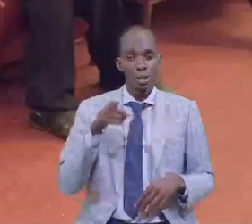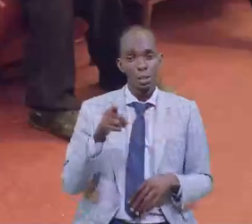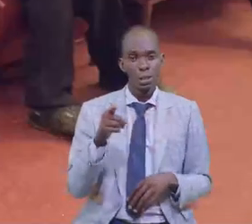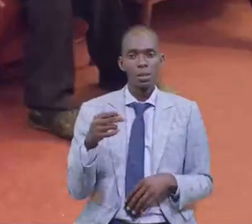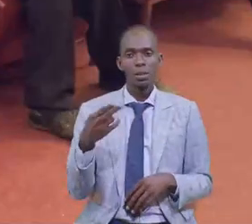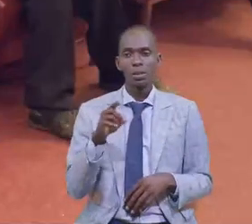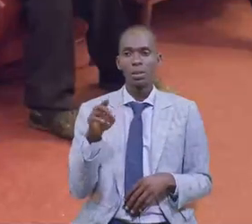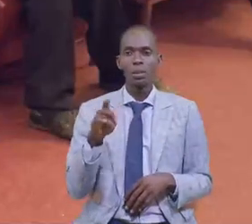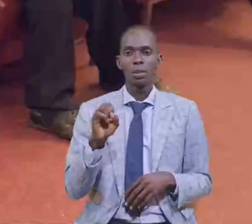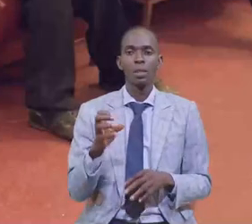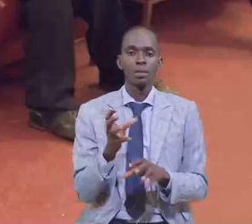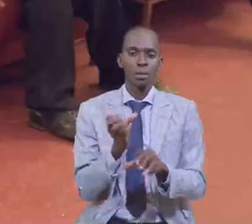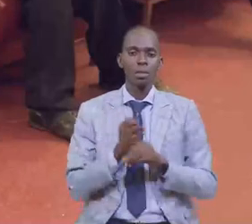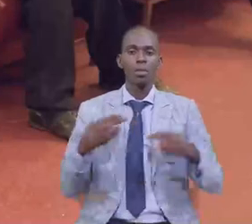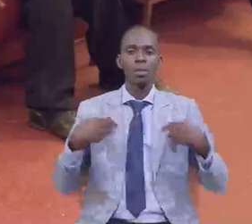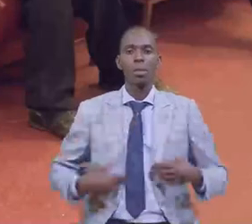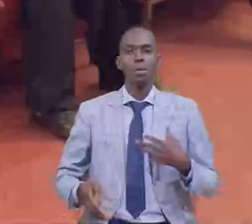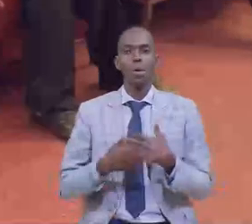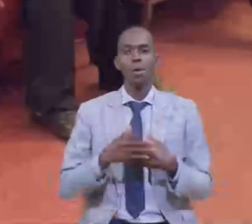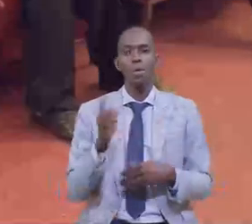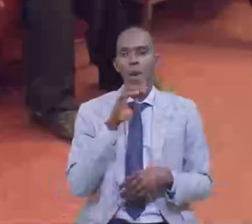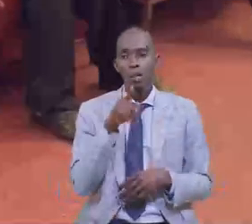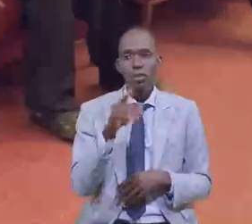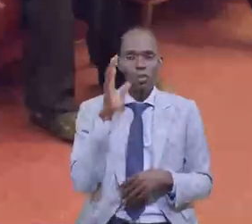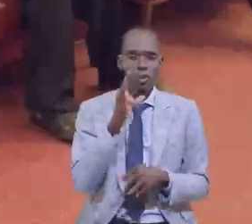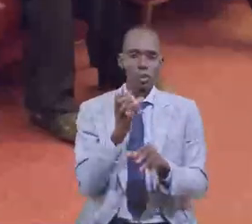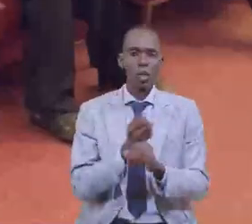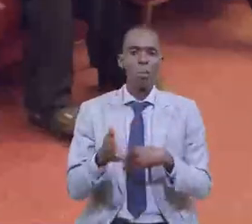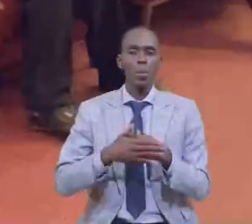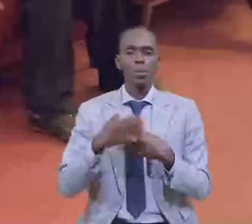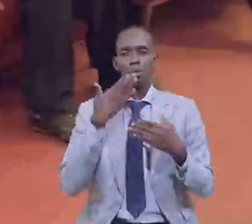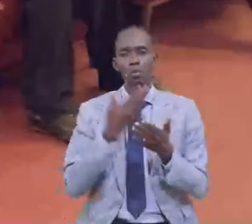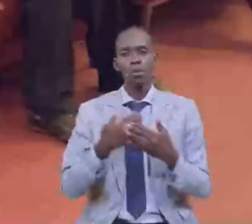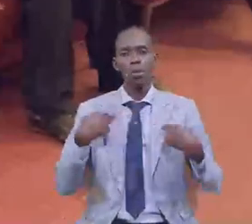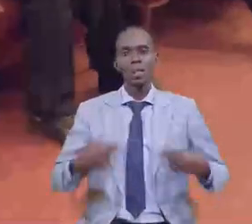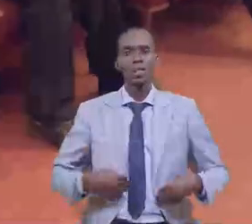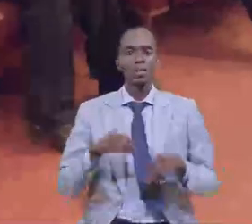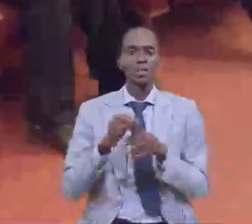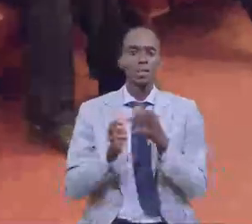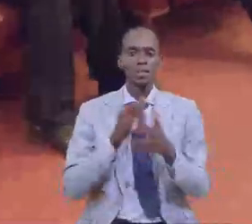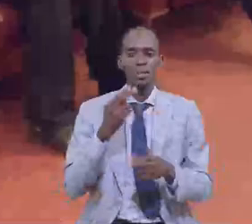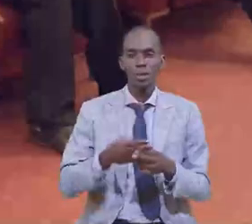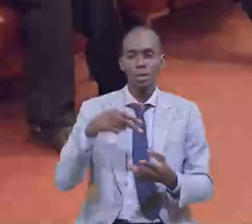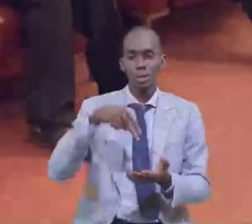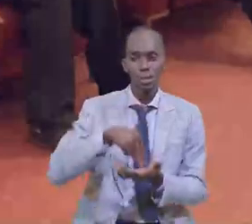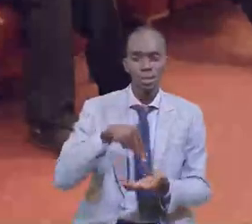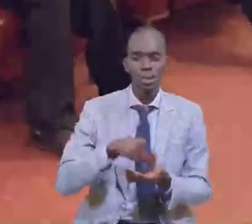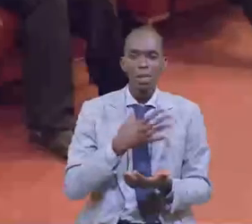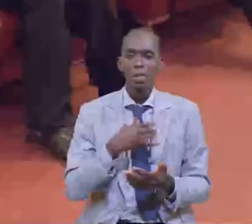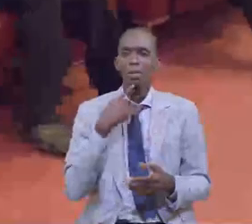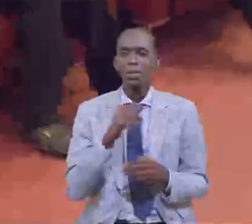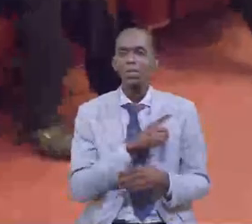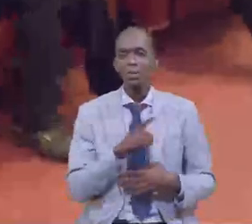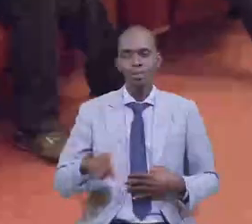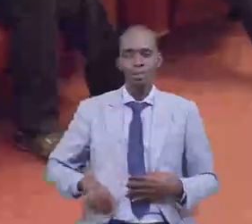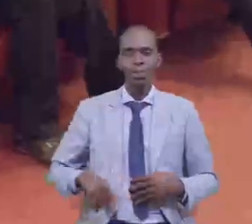Ézéchia guérit. Me voici. Où êtes-vous? Vous allez guérir. Tenez-vous debout et parlez au Seigneur.